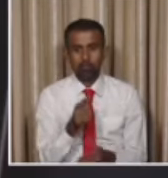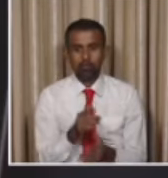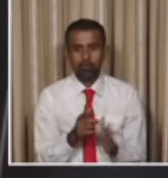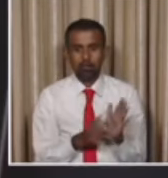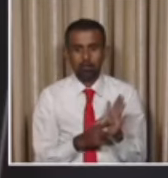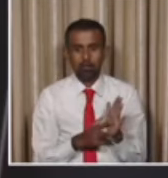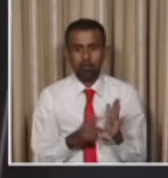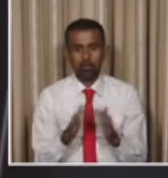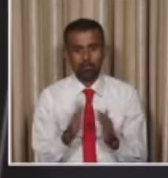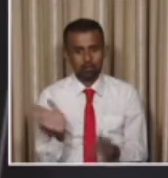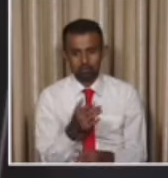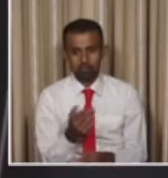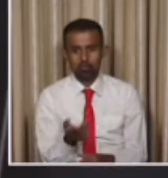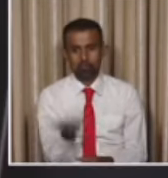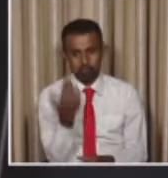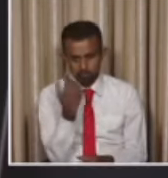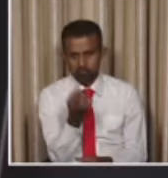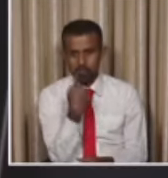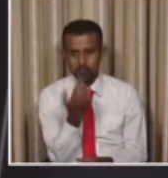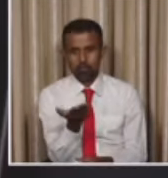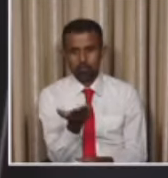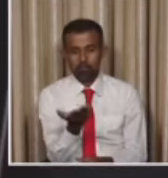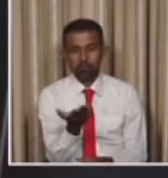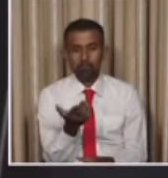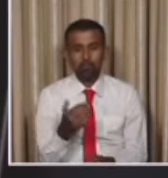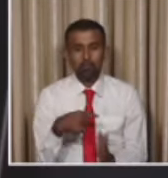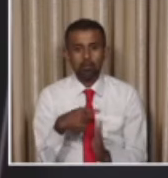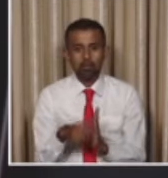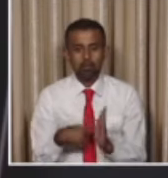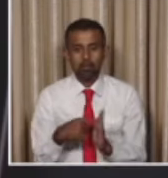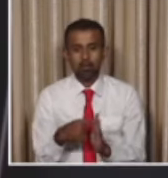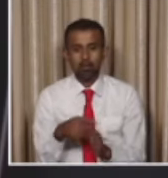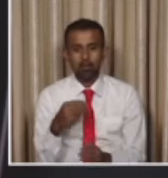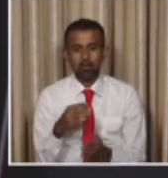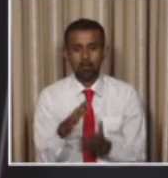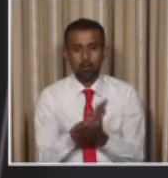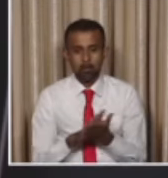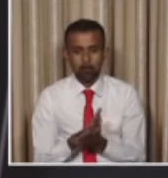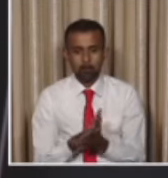ලසඩ් එක යවනවද? දැකිටලා කියන්නේ මේකෙදී රටේ ණය